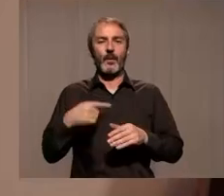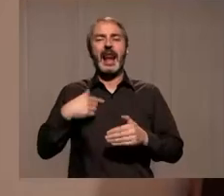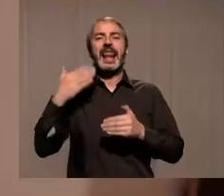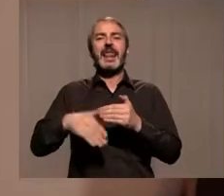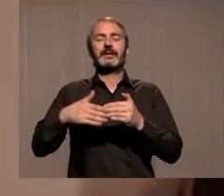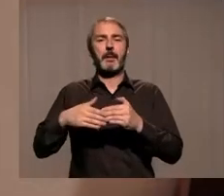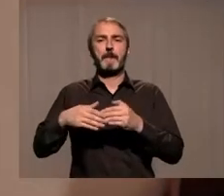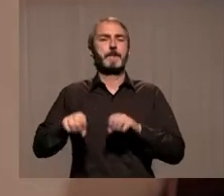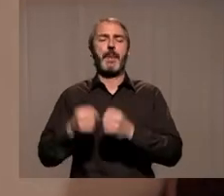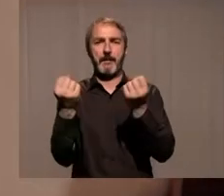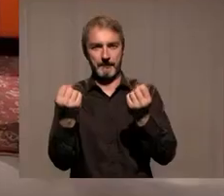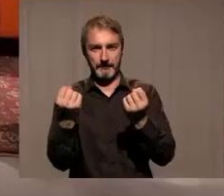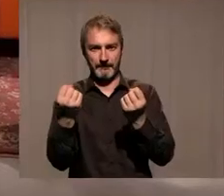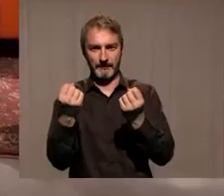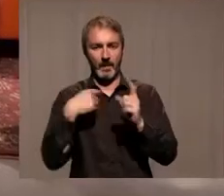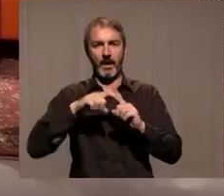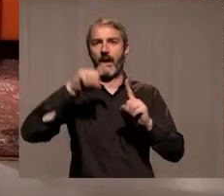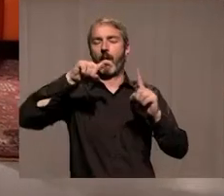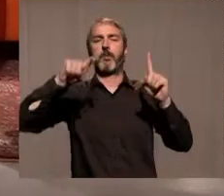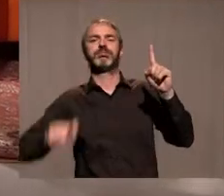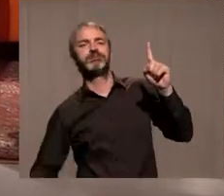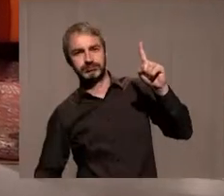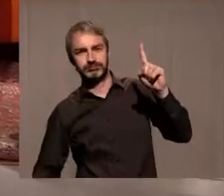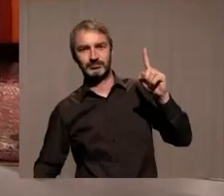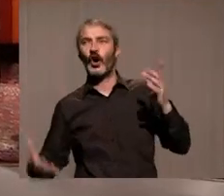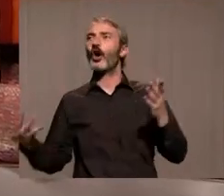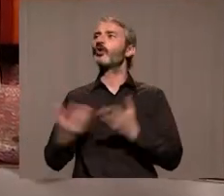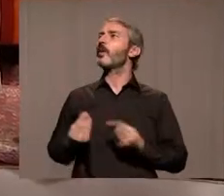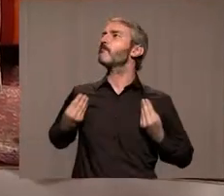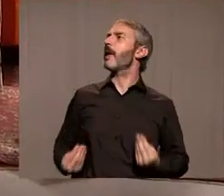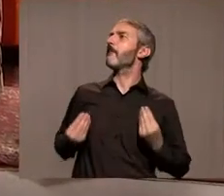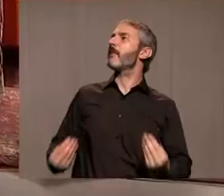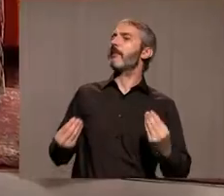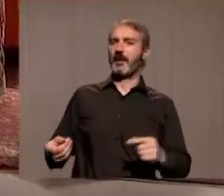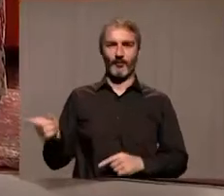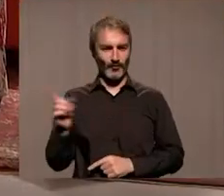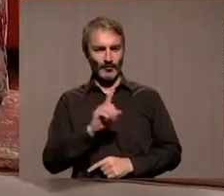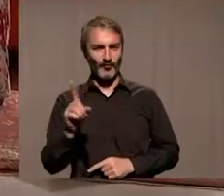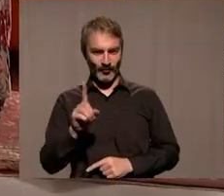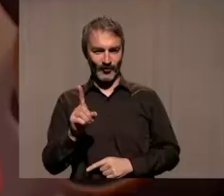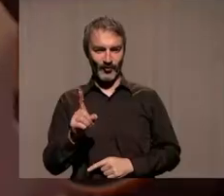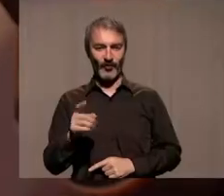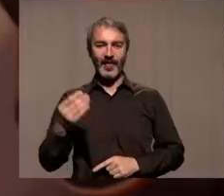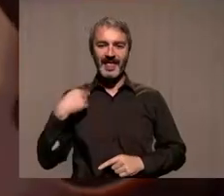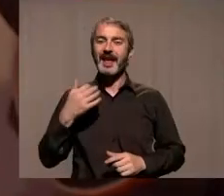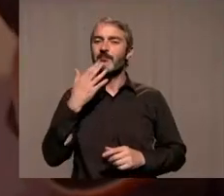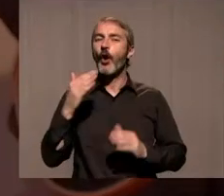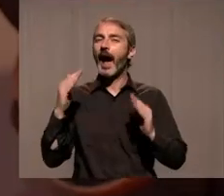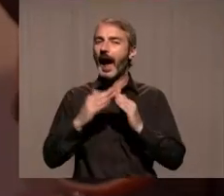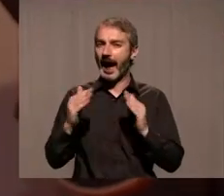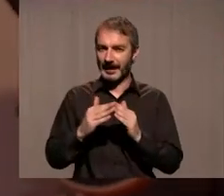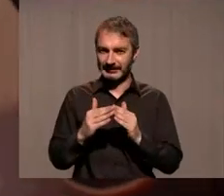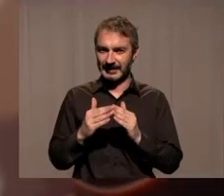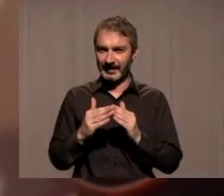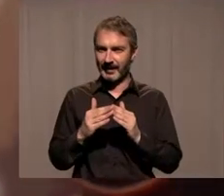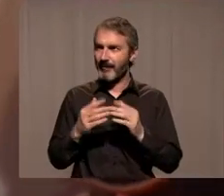nostra economia. Se'n van adonar que no tot sortia com ells havien previst a casa, ho van viure a casa, segur,